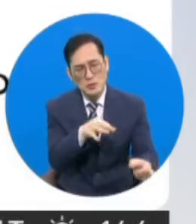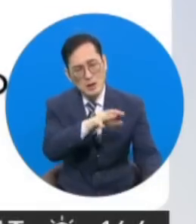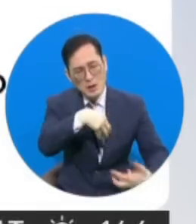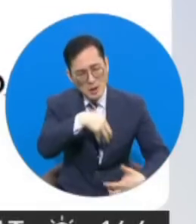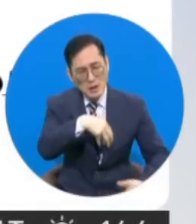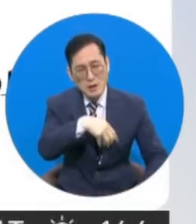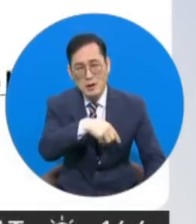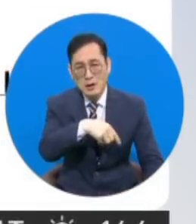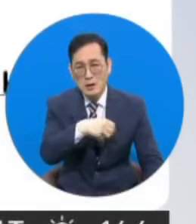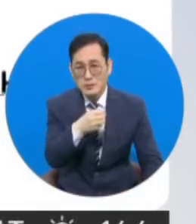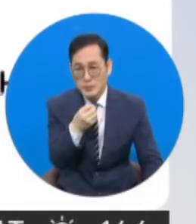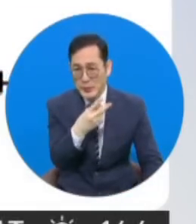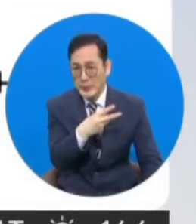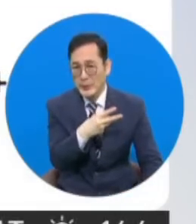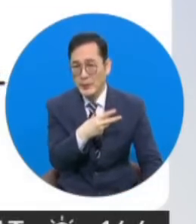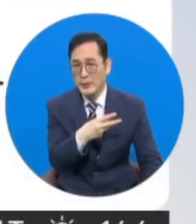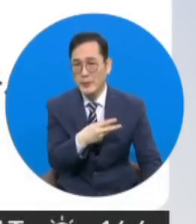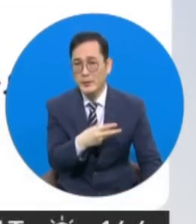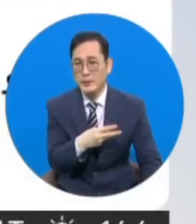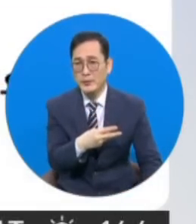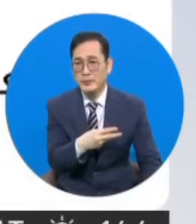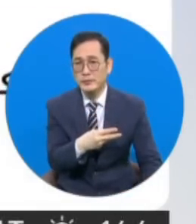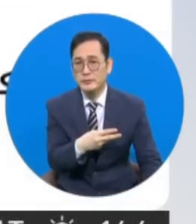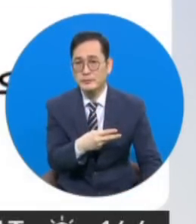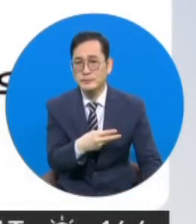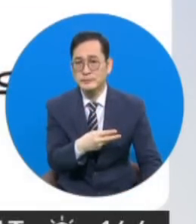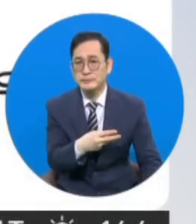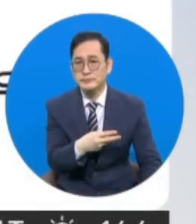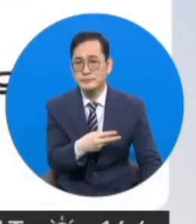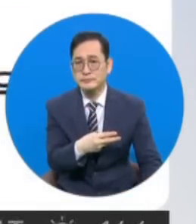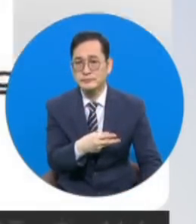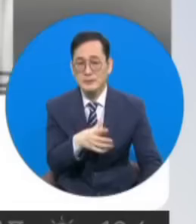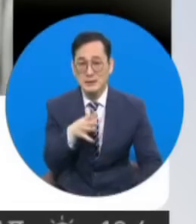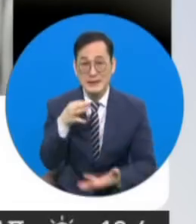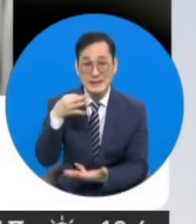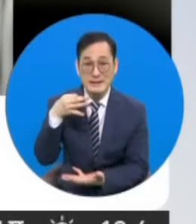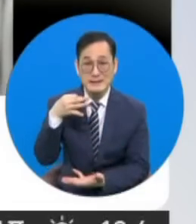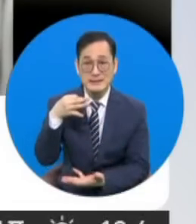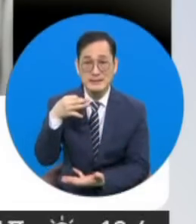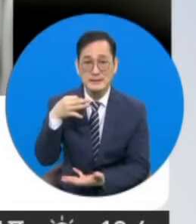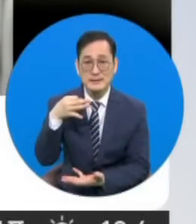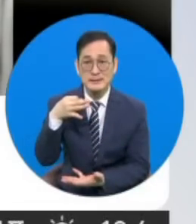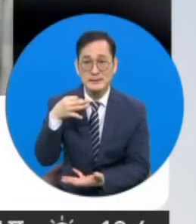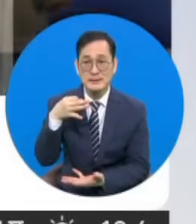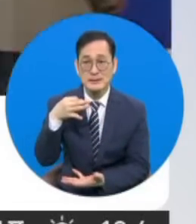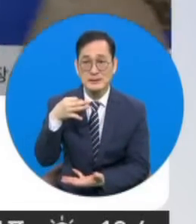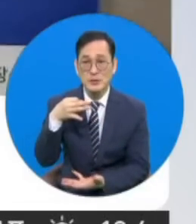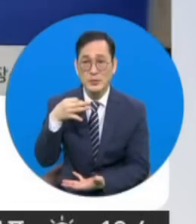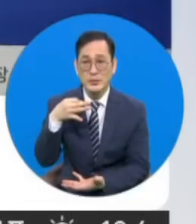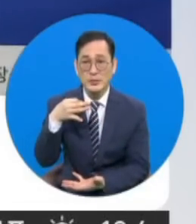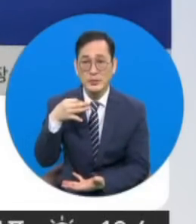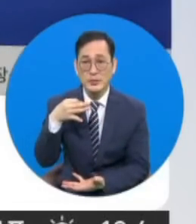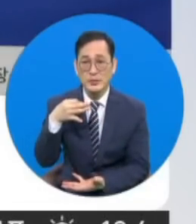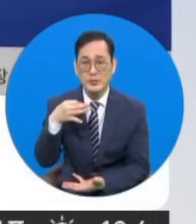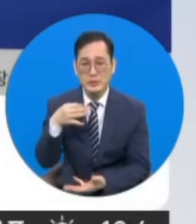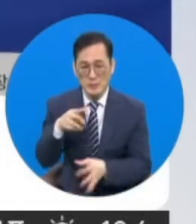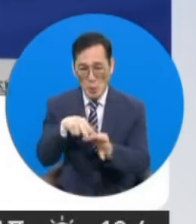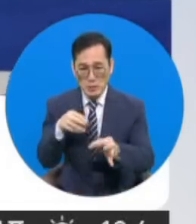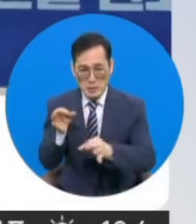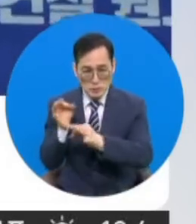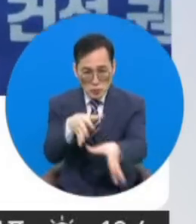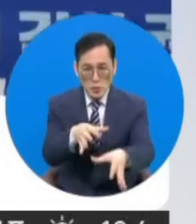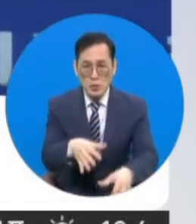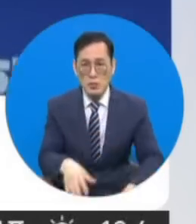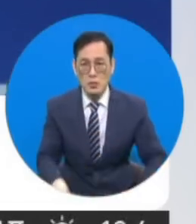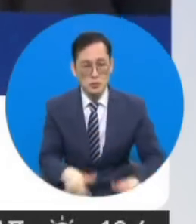했지요 그 다음에 엄청나게 검소하게 살았고 그 다음에 전 재산이나 다름없는 돈을 한 곳에 몰빵하는